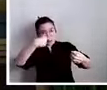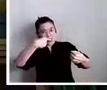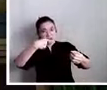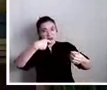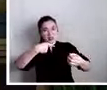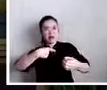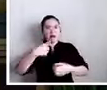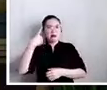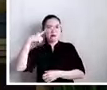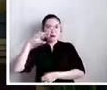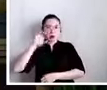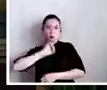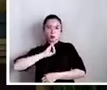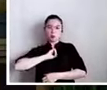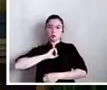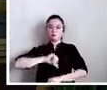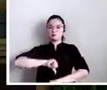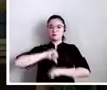for the sake of our own